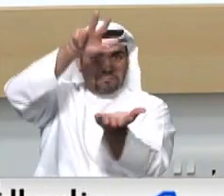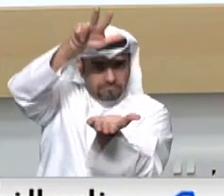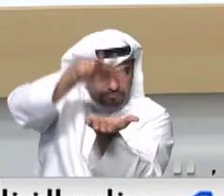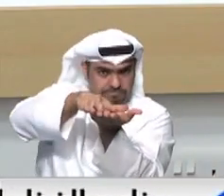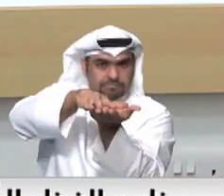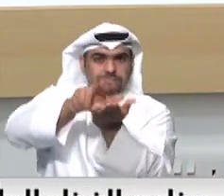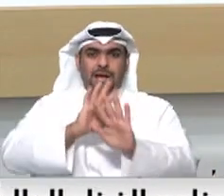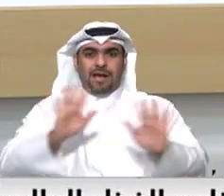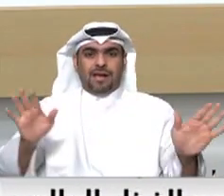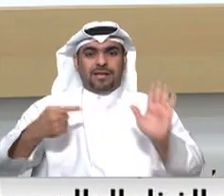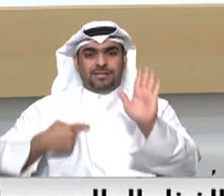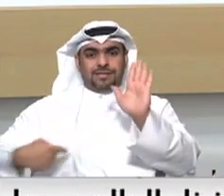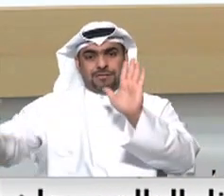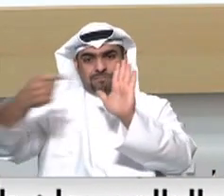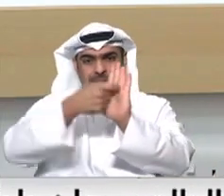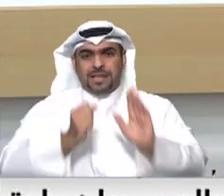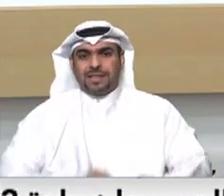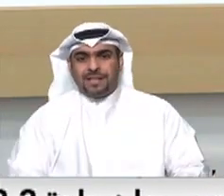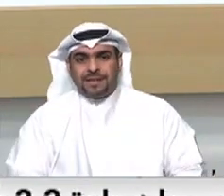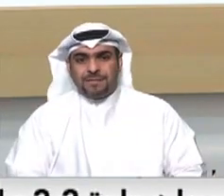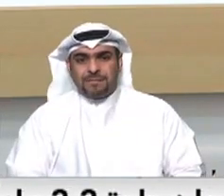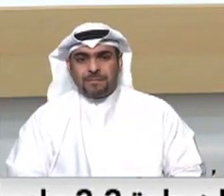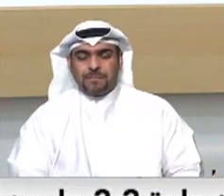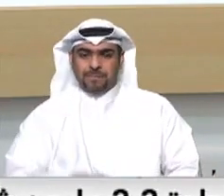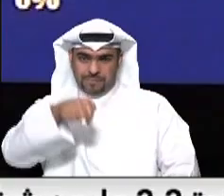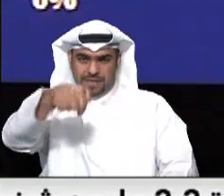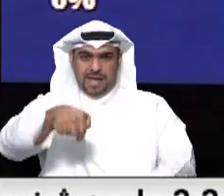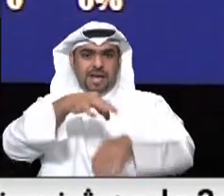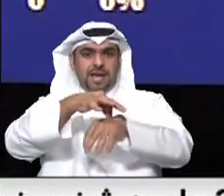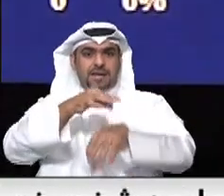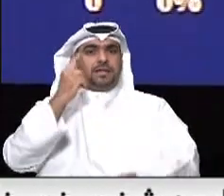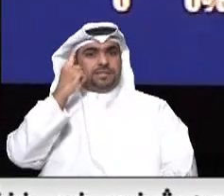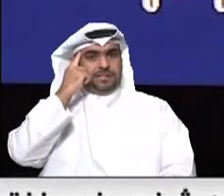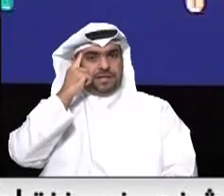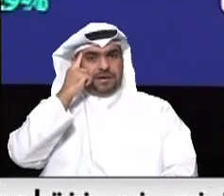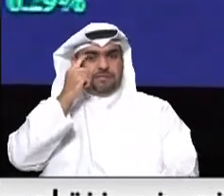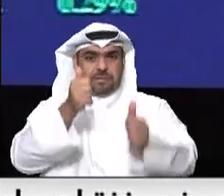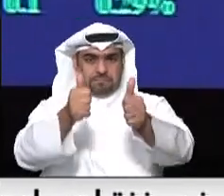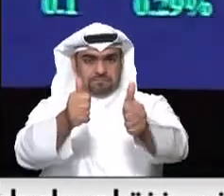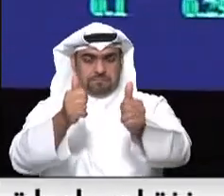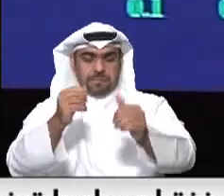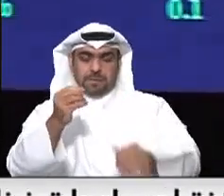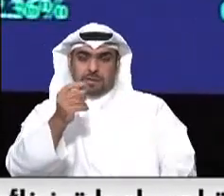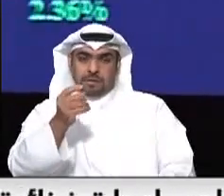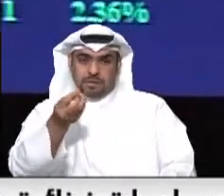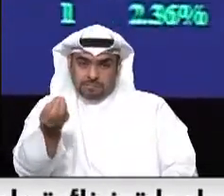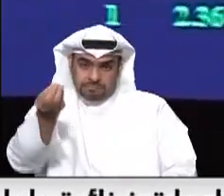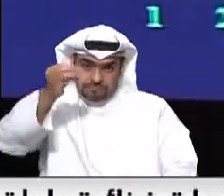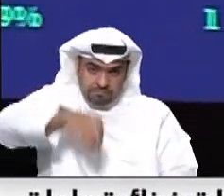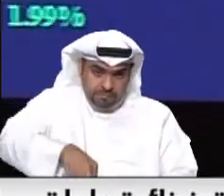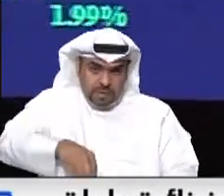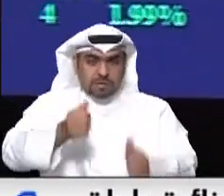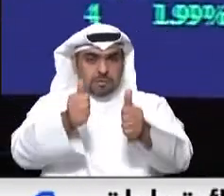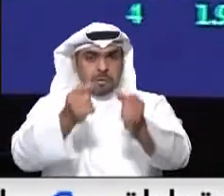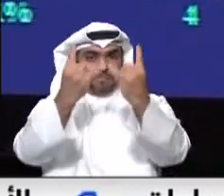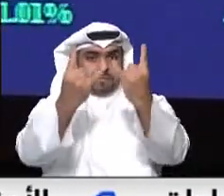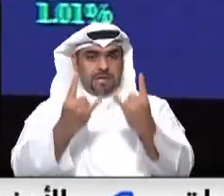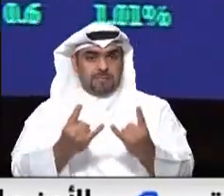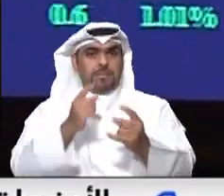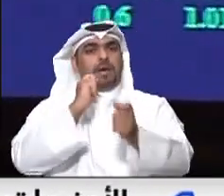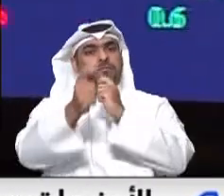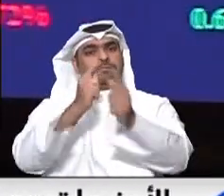السيولة والتدفقات المالية وثقة المستثمرين في السوق. ارتفعت مؤشرات 6 قطاعات على رأسها